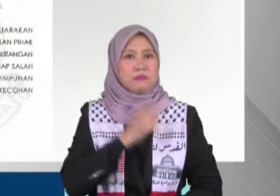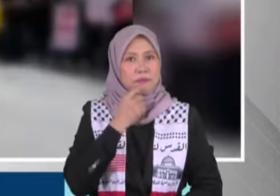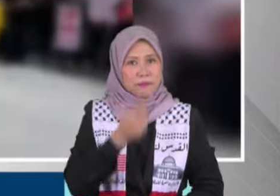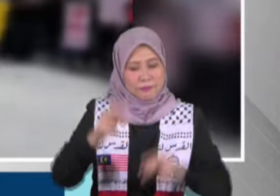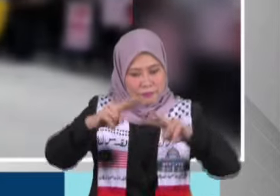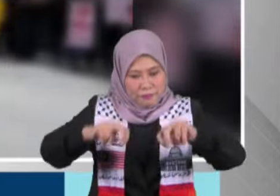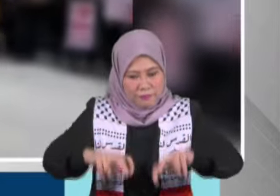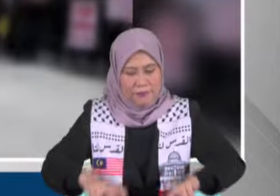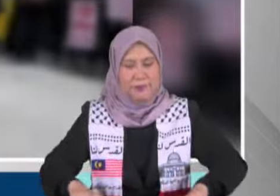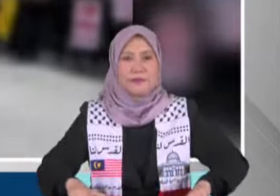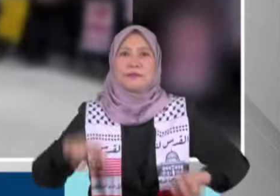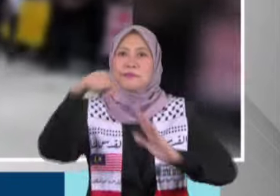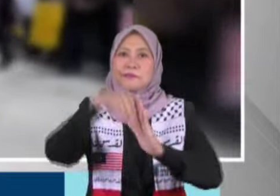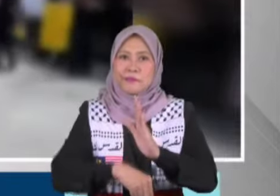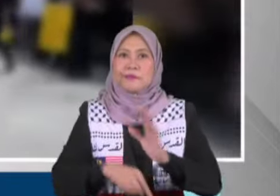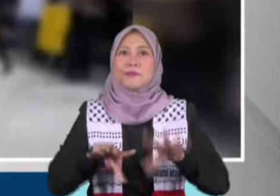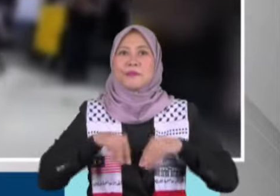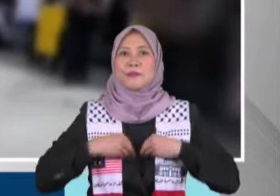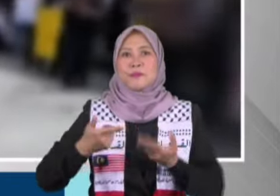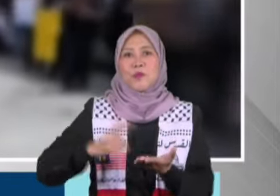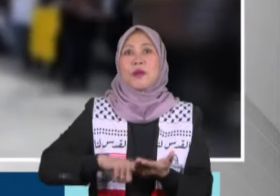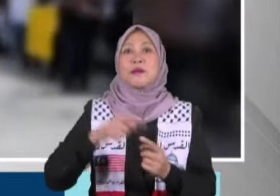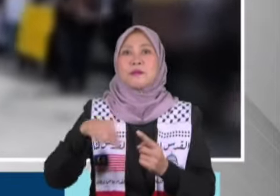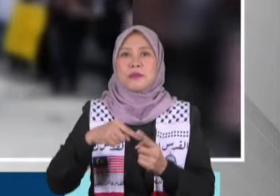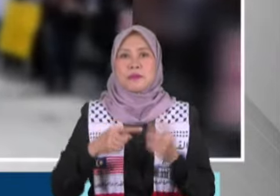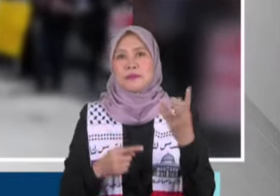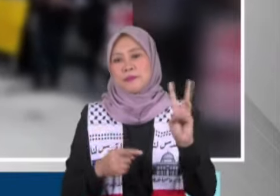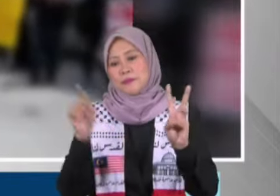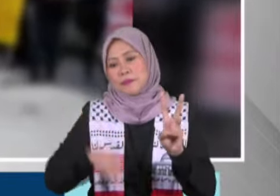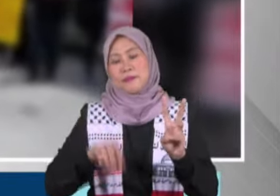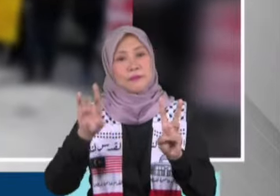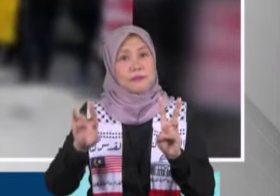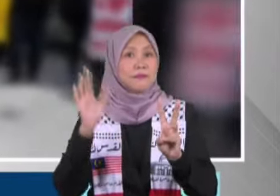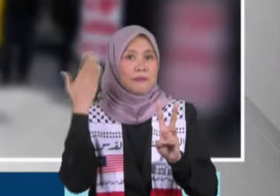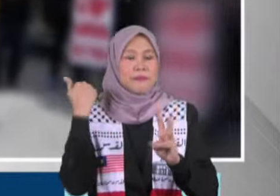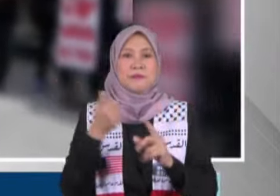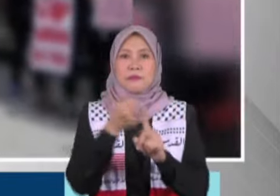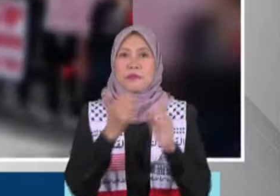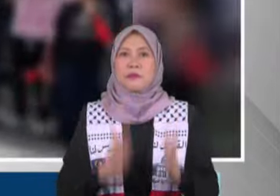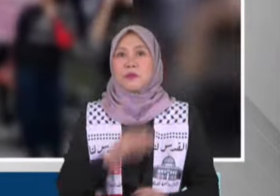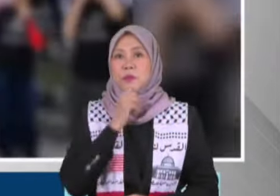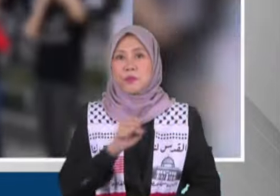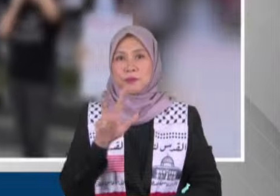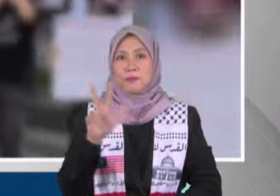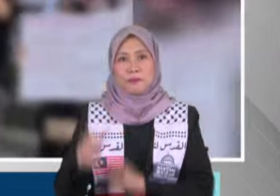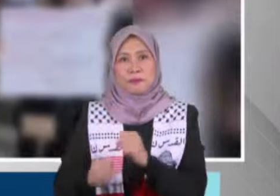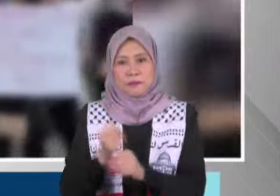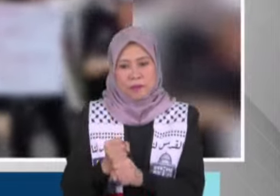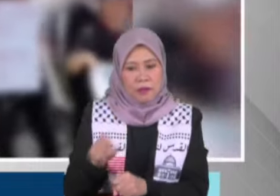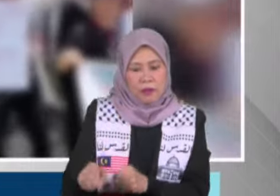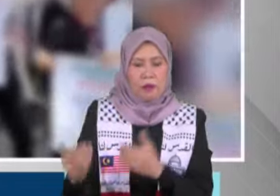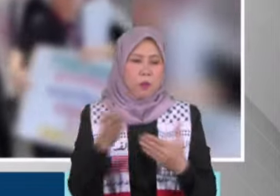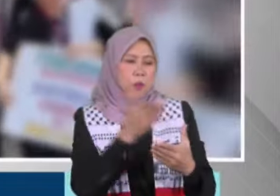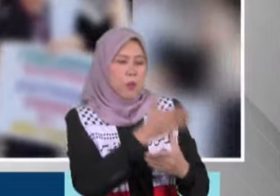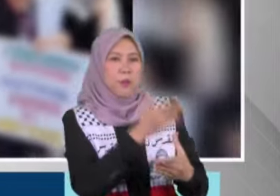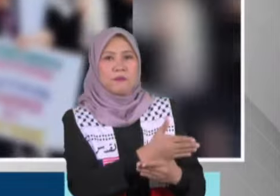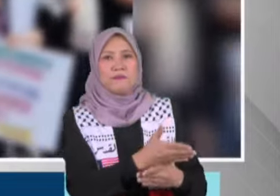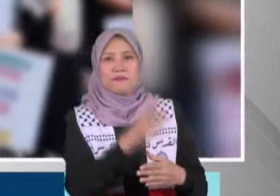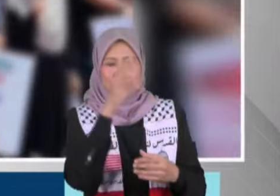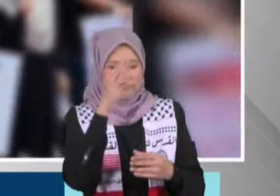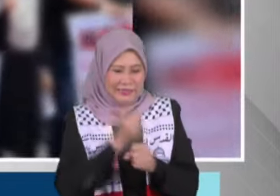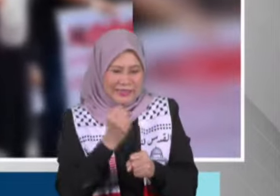siasatan lanjut sedang dijalankan sebaik menerima laporan pada 16 Ogos lalu. Mangsa yang berusia 35 tahun telah diganggu oleh rakan